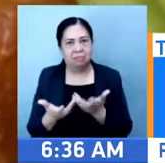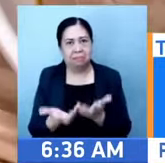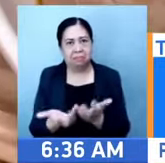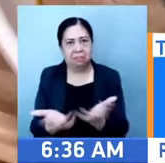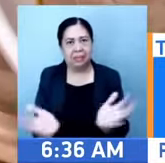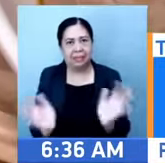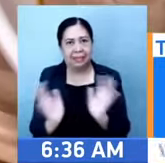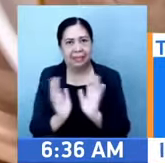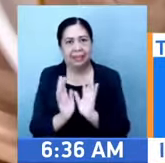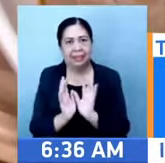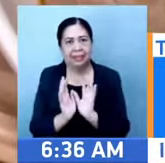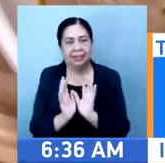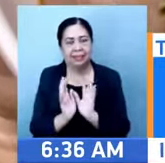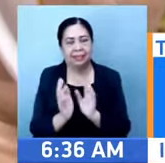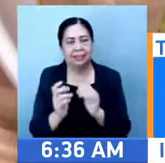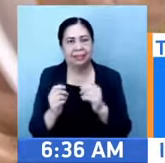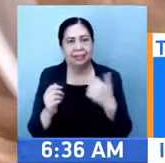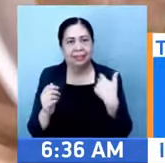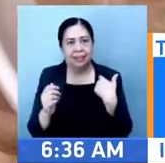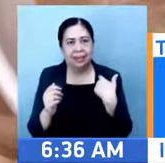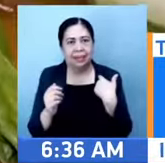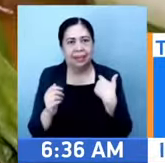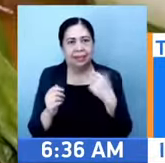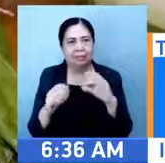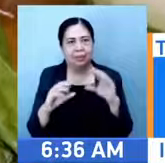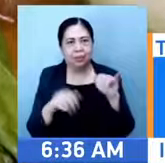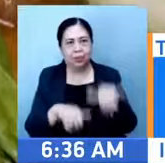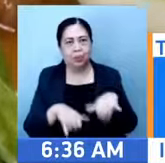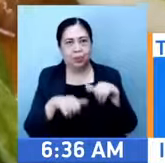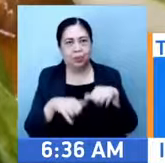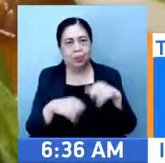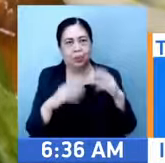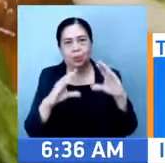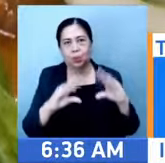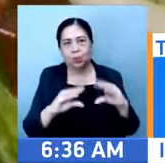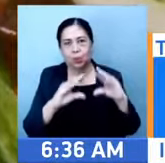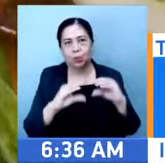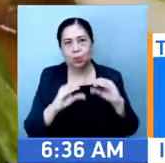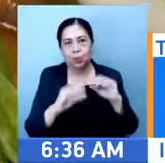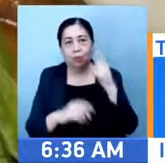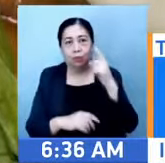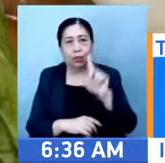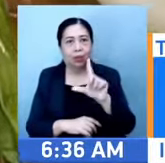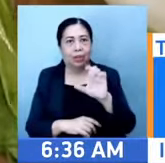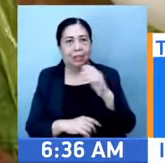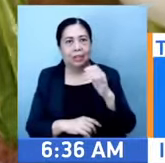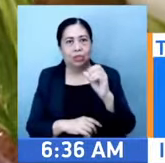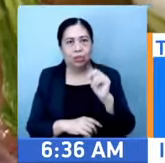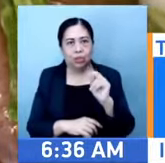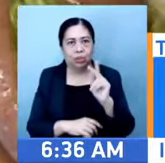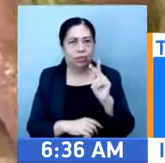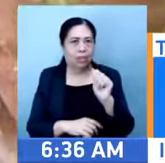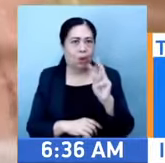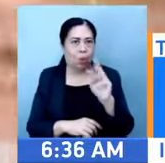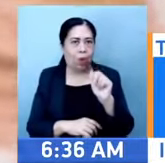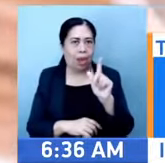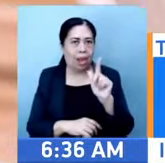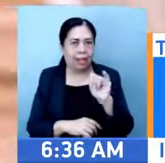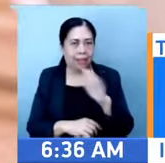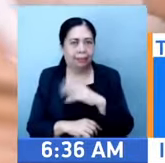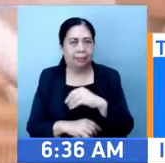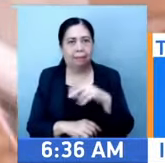pot dito is yung pinapalambot ninyong yung ating panglechon gawali at saka yung ating pata. Yes. So basically,